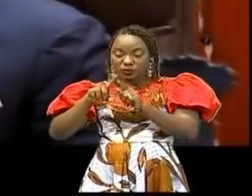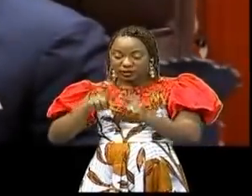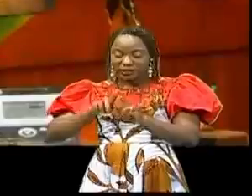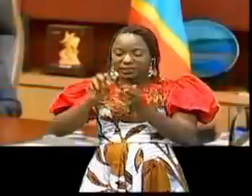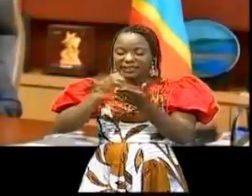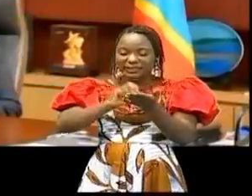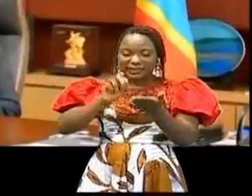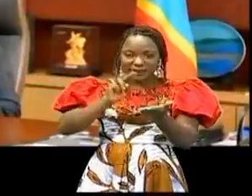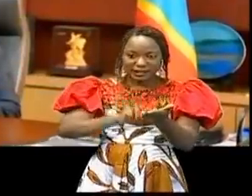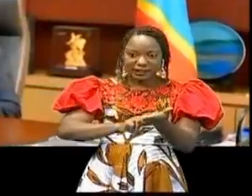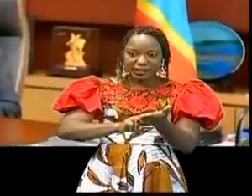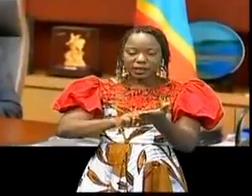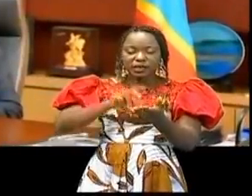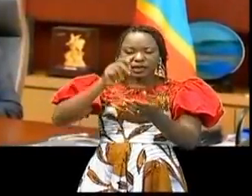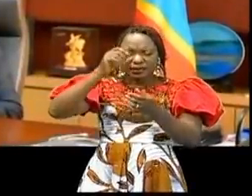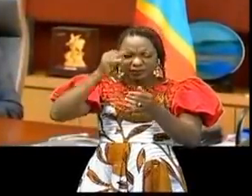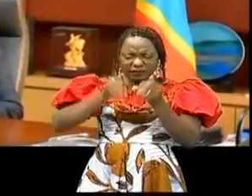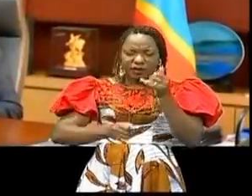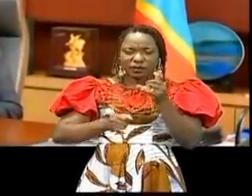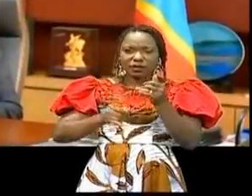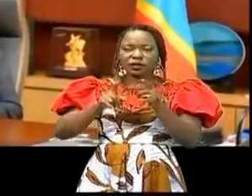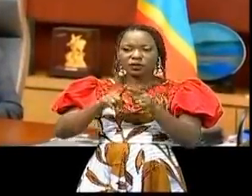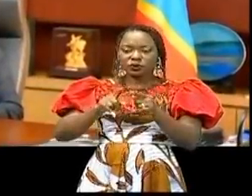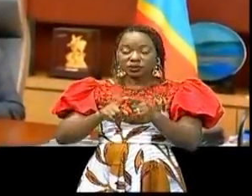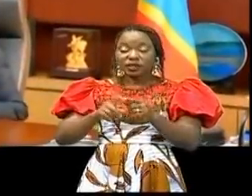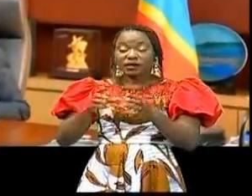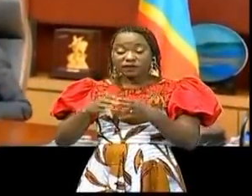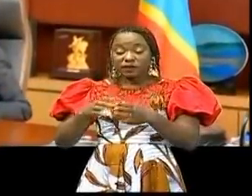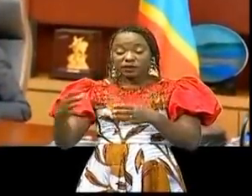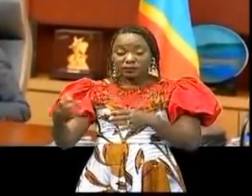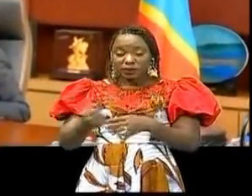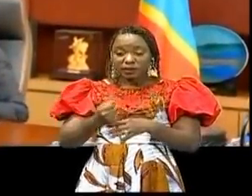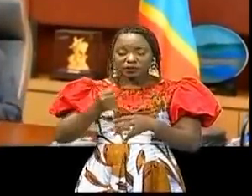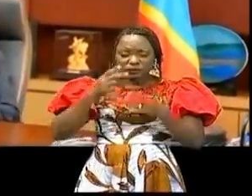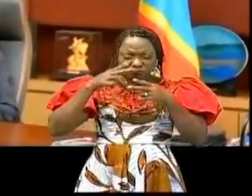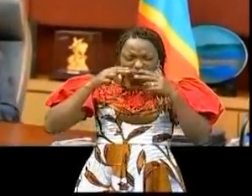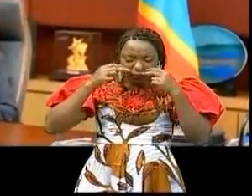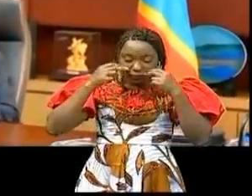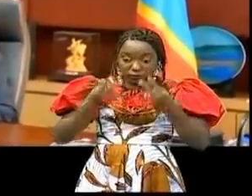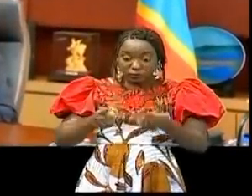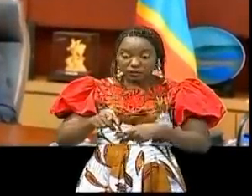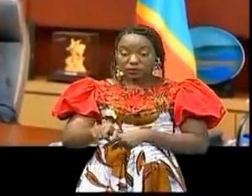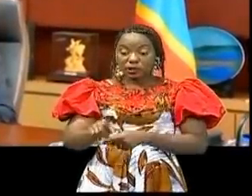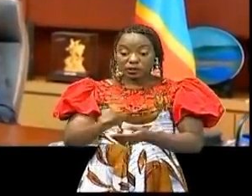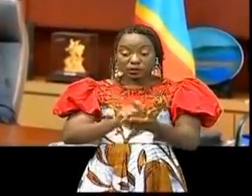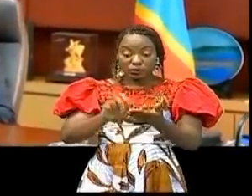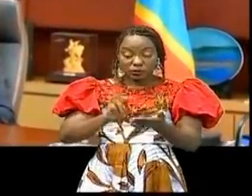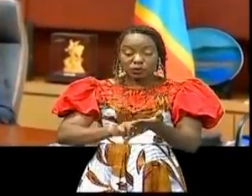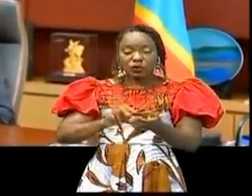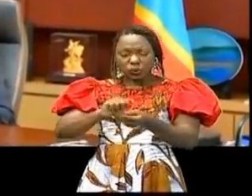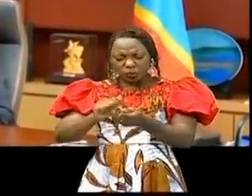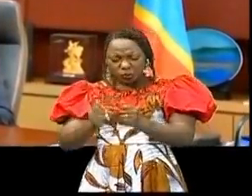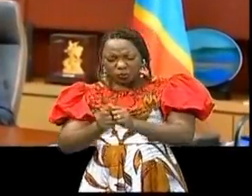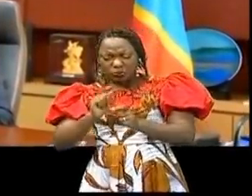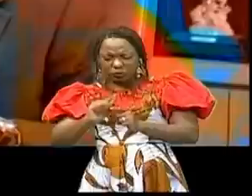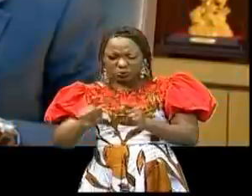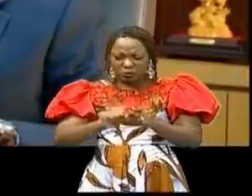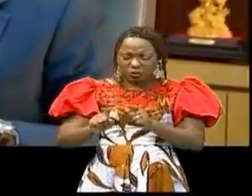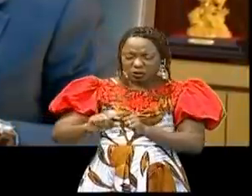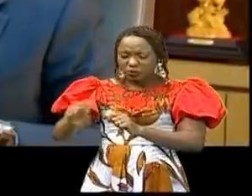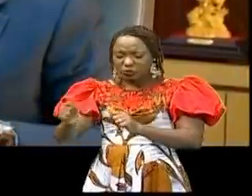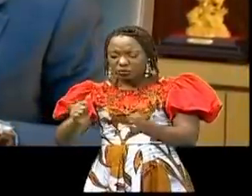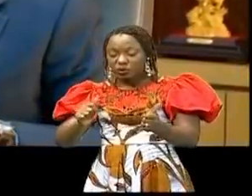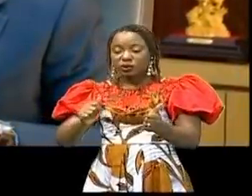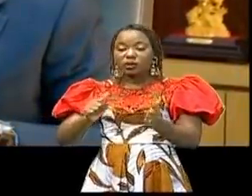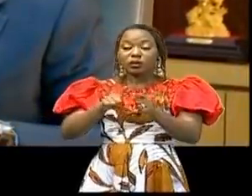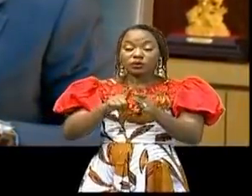du contrat définitif avec AGN Resources, tout en prenant en compte pour correction les irrégularités relevées dans les mémorandums d'entente